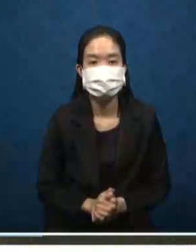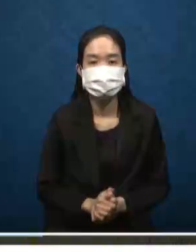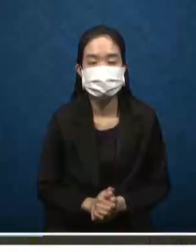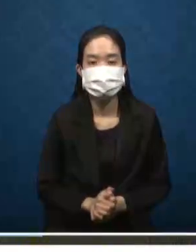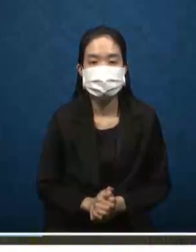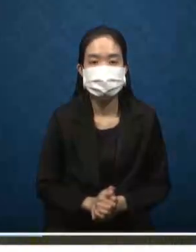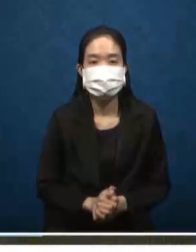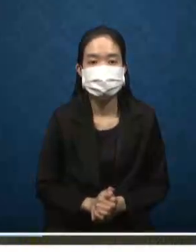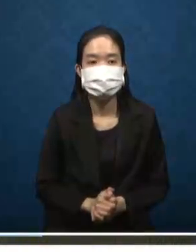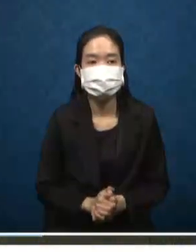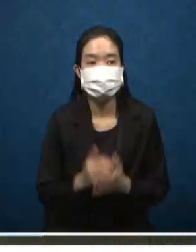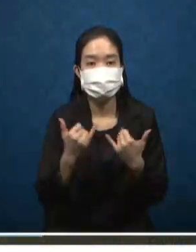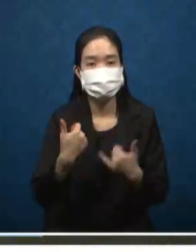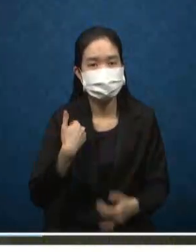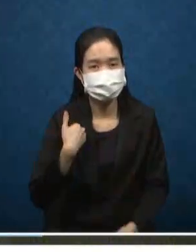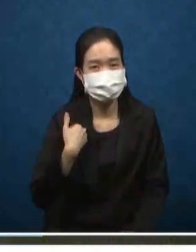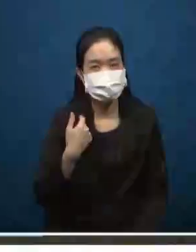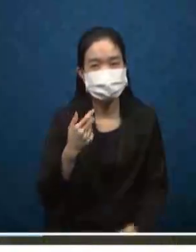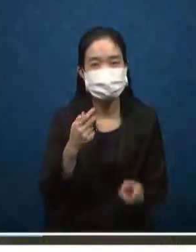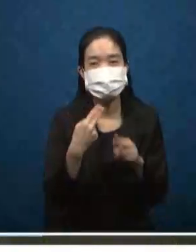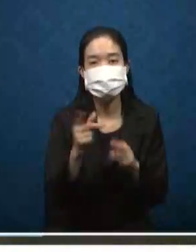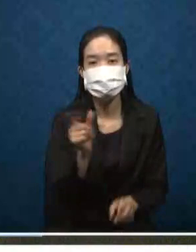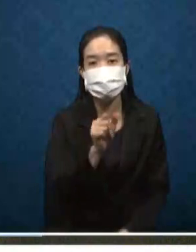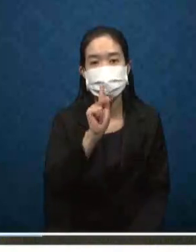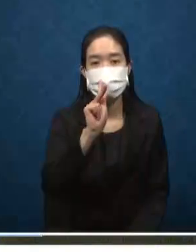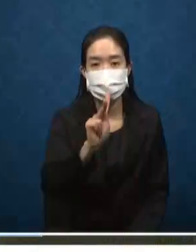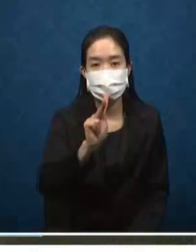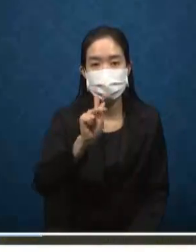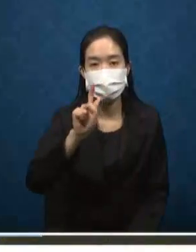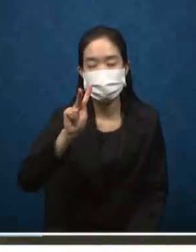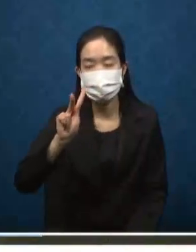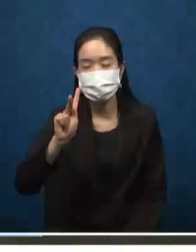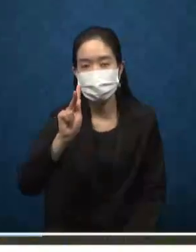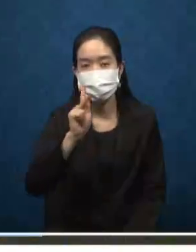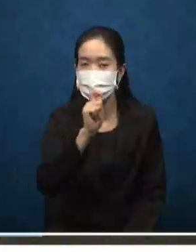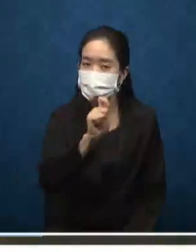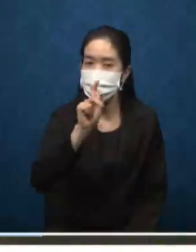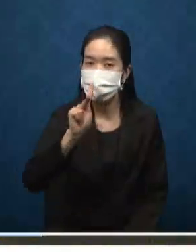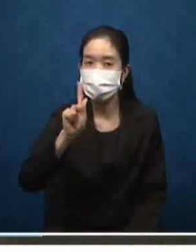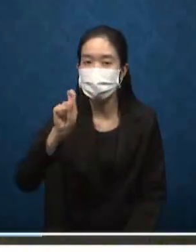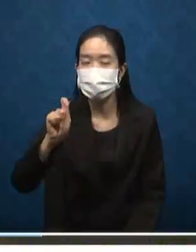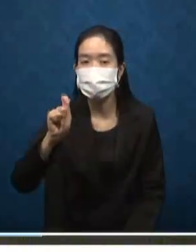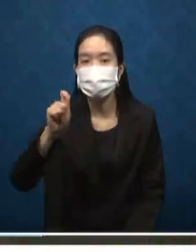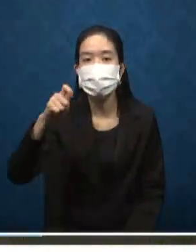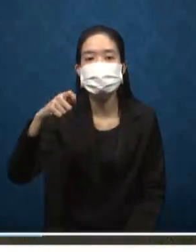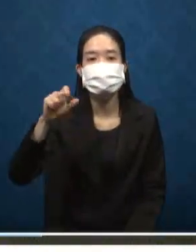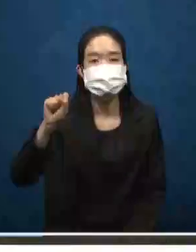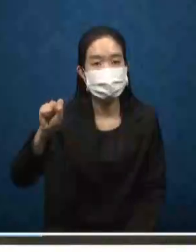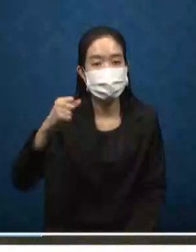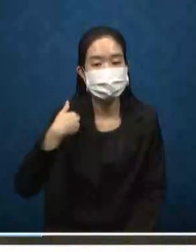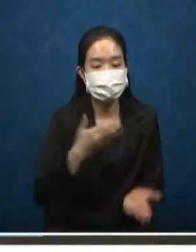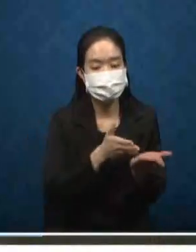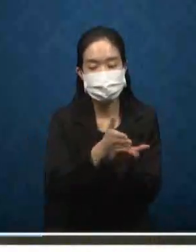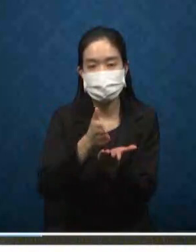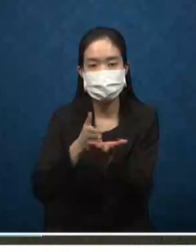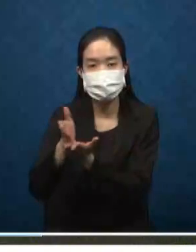จะมีอยู่ที่เราเรียกว่าออกคศประจำเขตพื้นที่จำนวน 245เขต